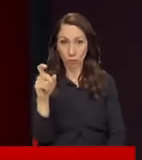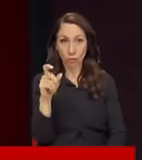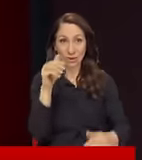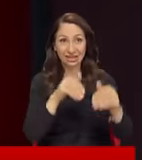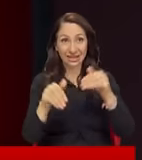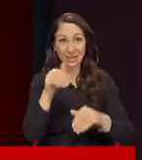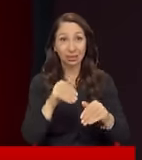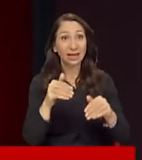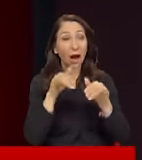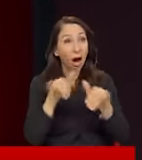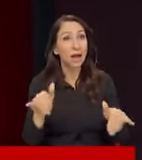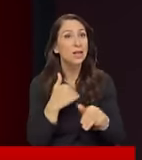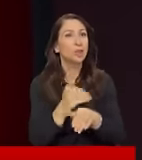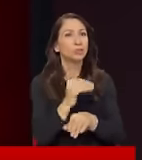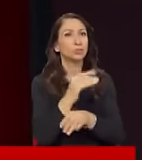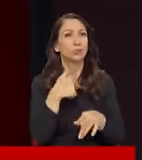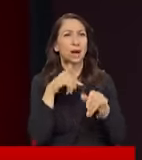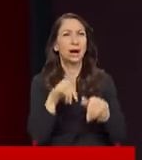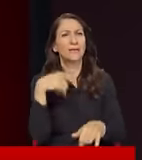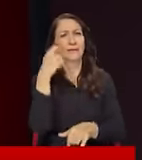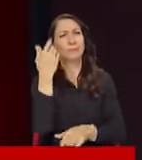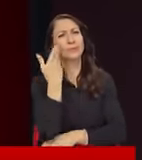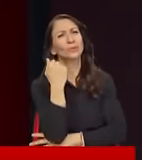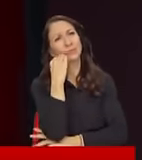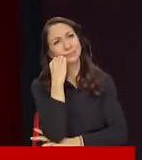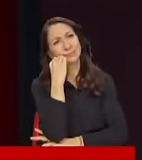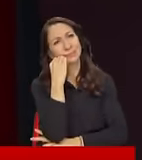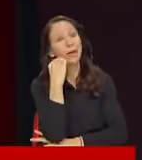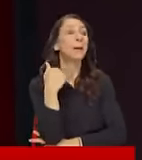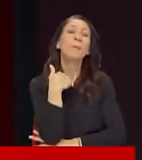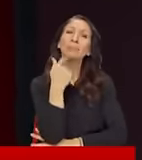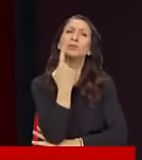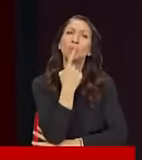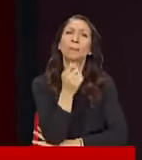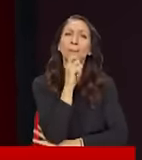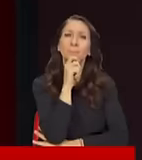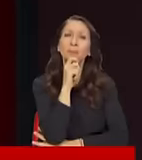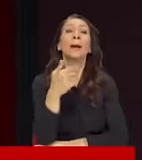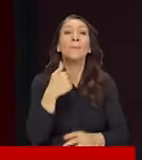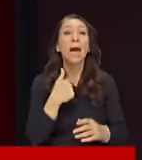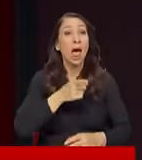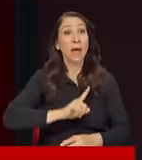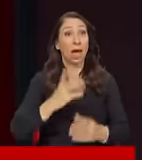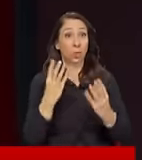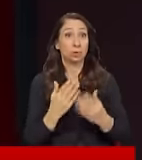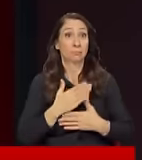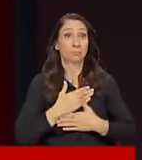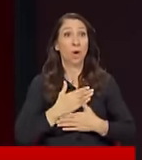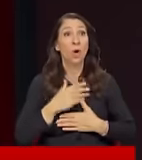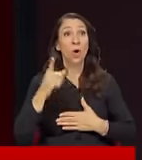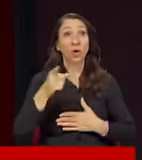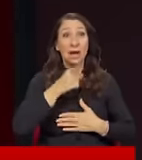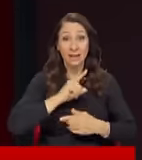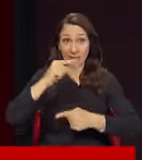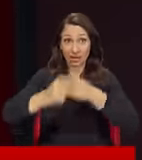2019'daki seçimlerde de aynı şeyi yaşadık. Bugün aynı filmi izliyoruz. Ben size bir şey söyleyeyim mi? Ben aday olsam, onların